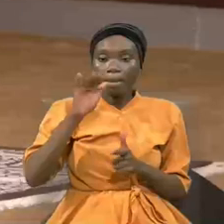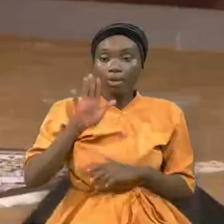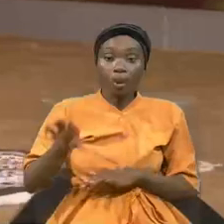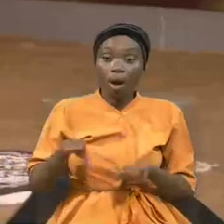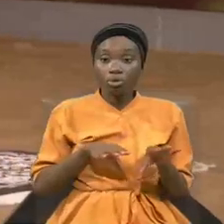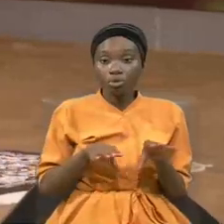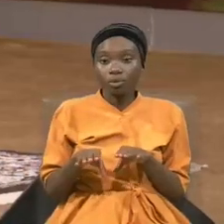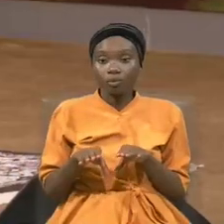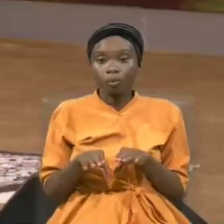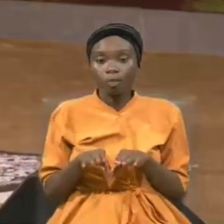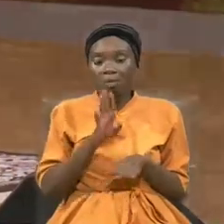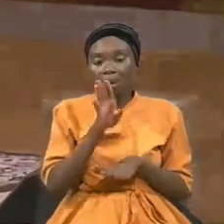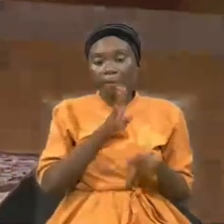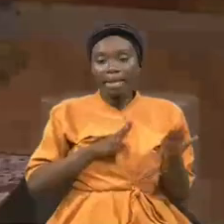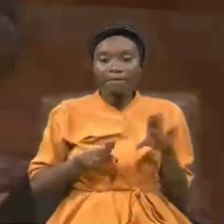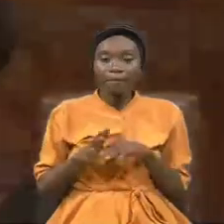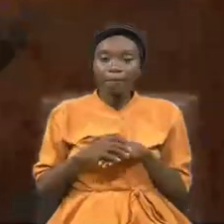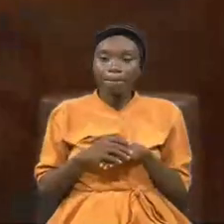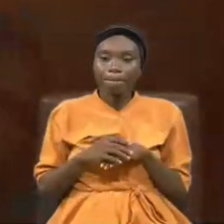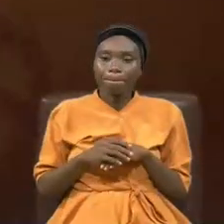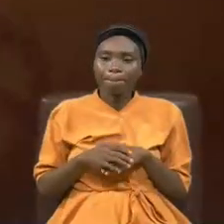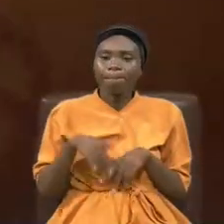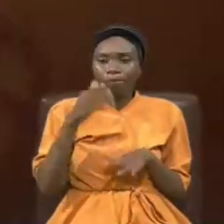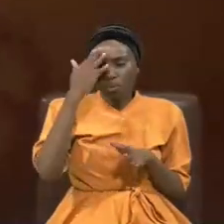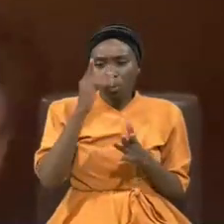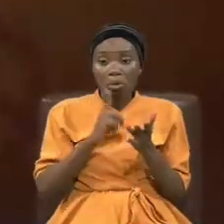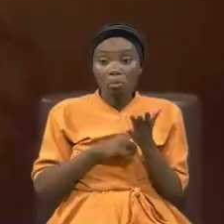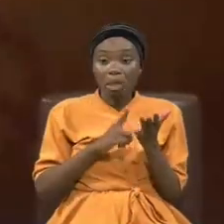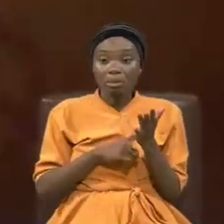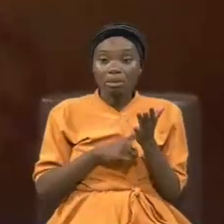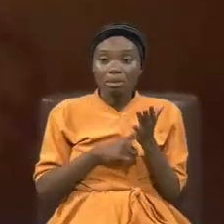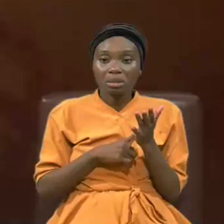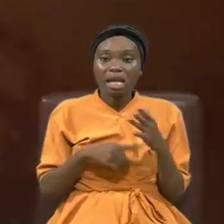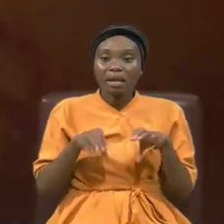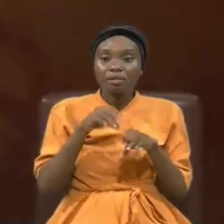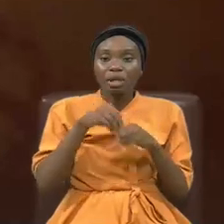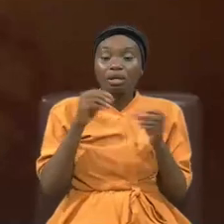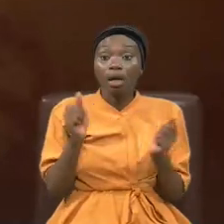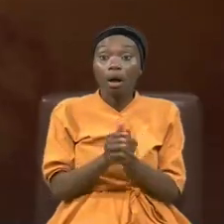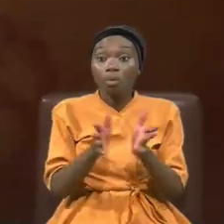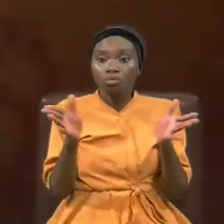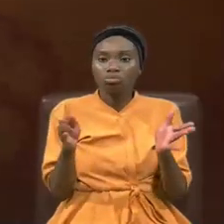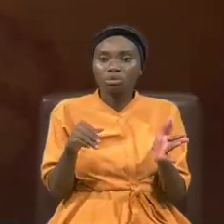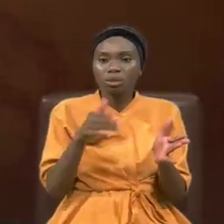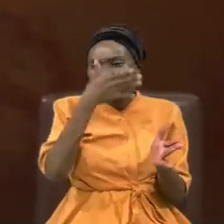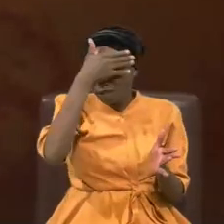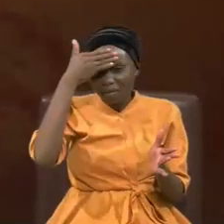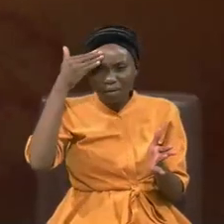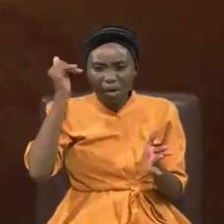action, par votre comportement, vous savez, parfois, même ouvertement, vous